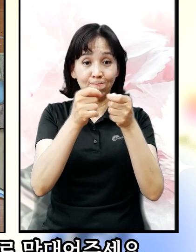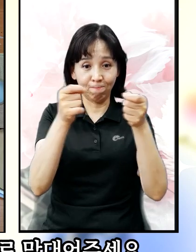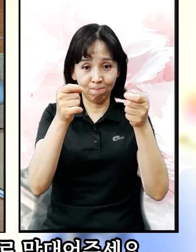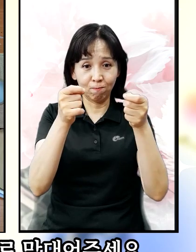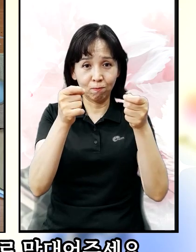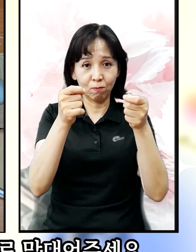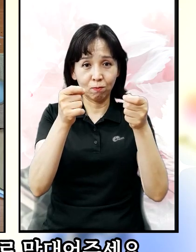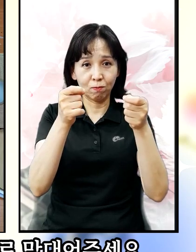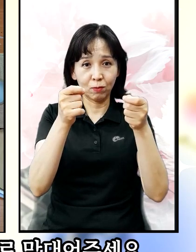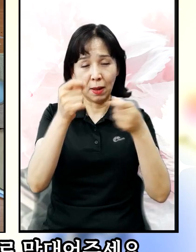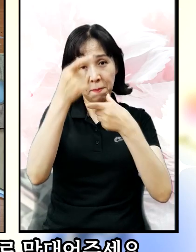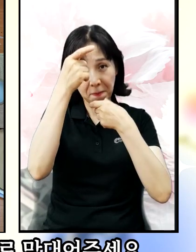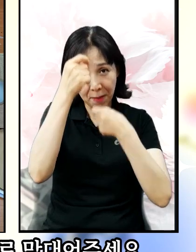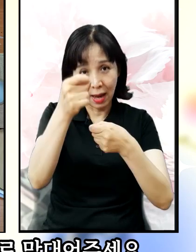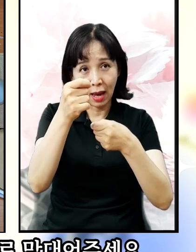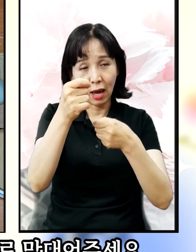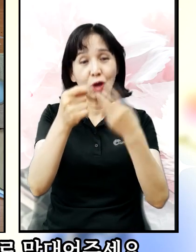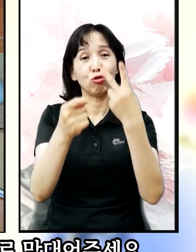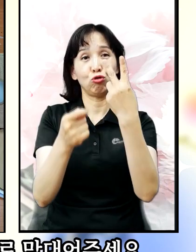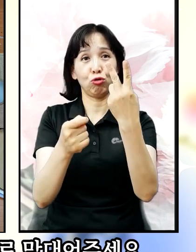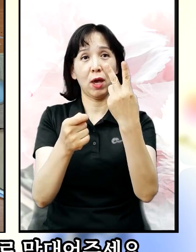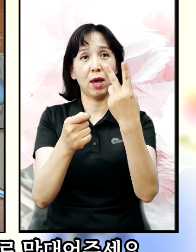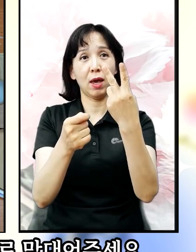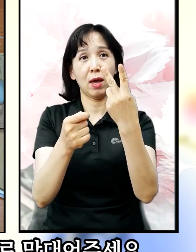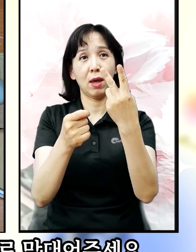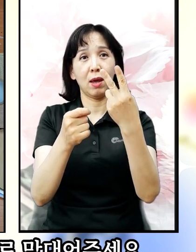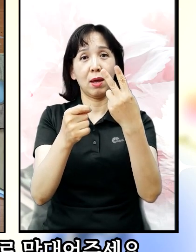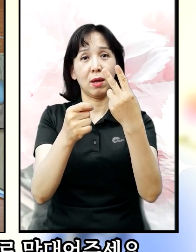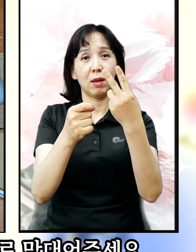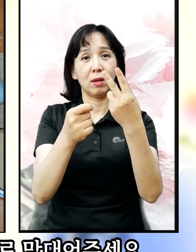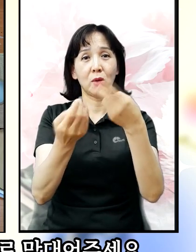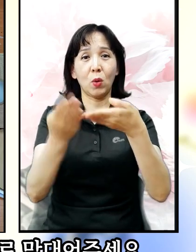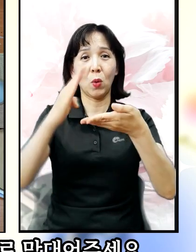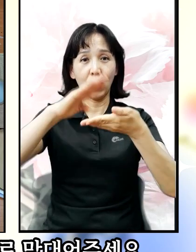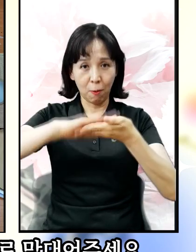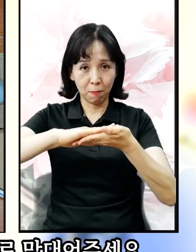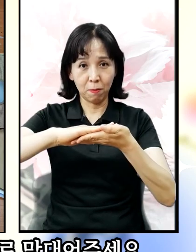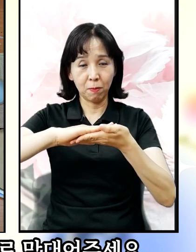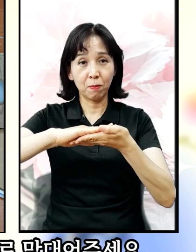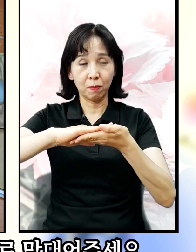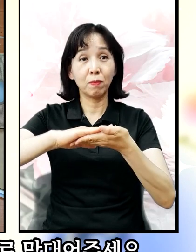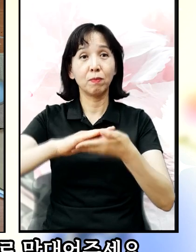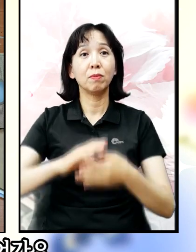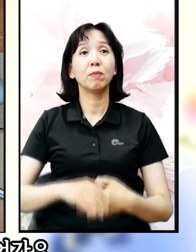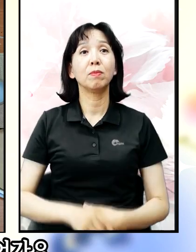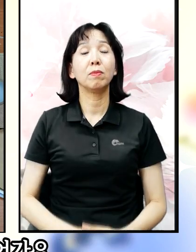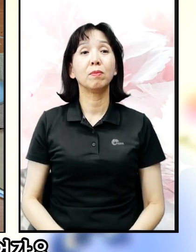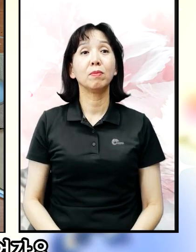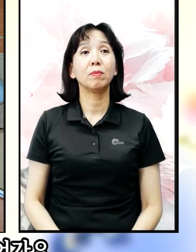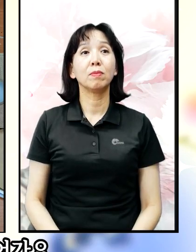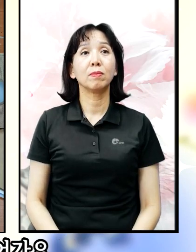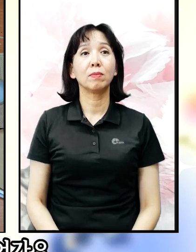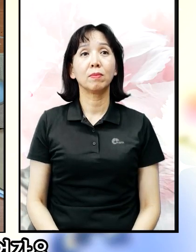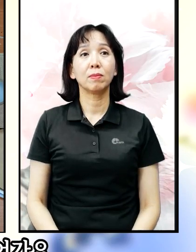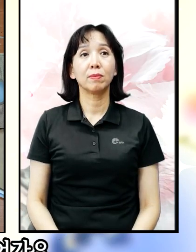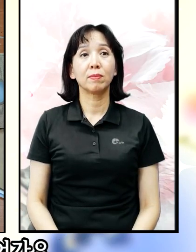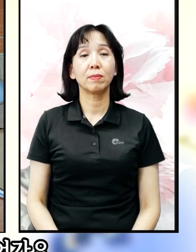똑같은 길이의 리본 2장을 이렇게 서로 맞대어 주세요. 그래서